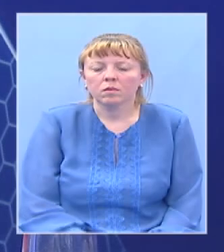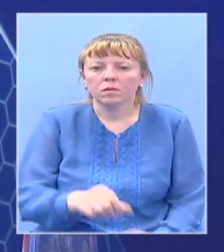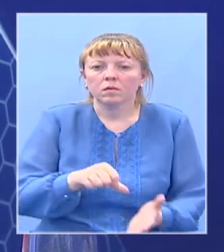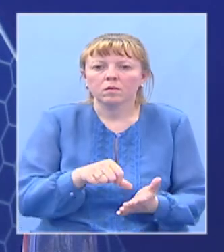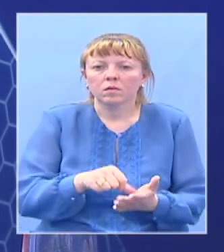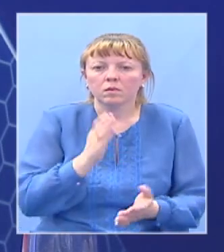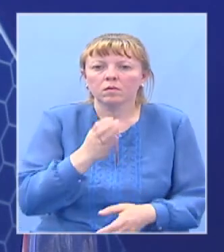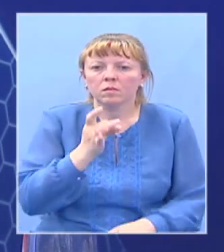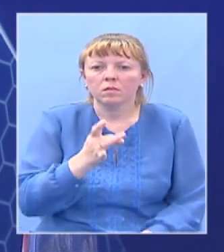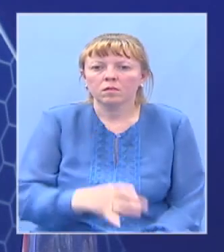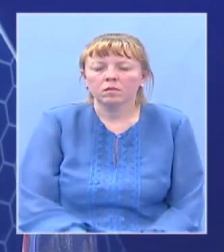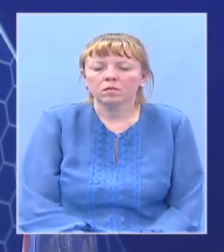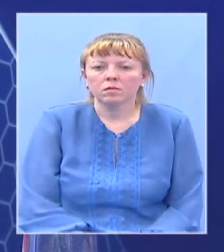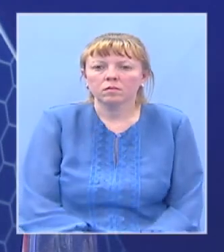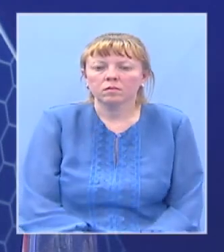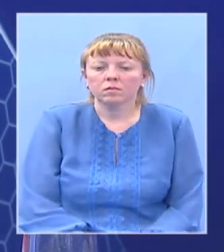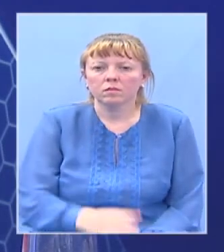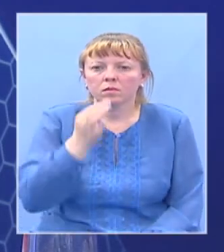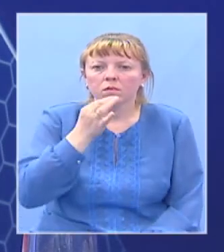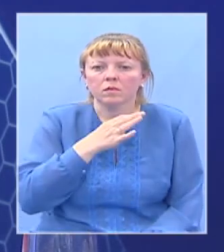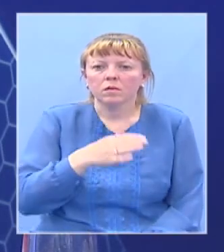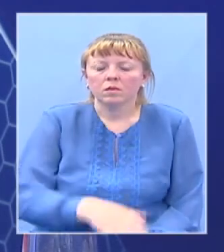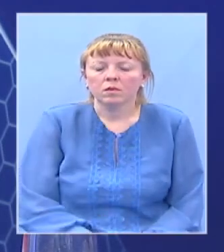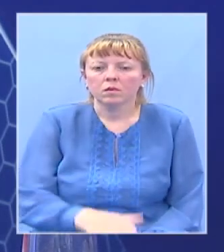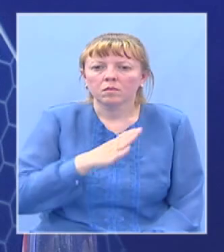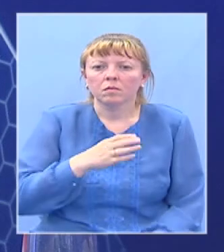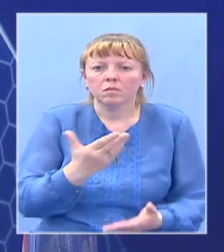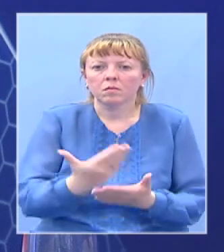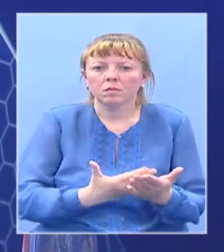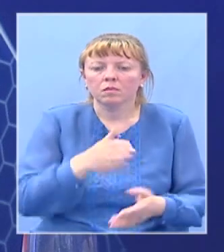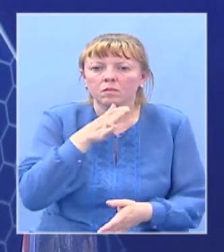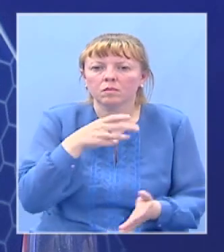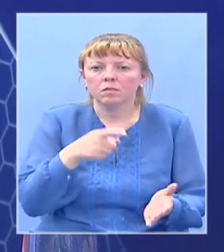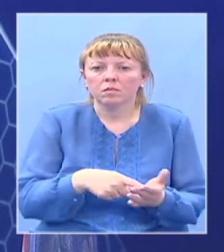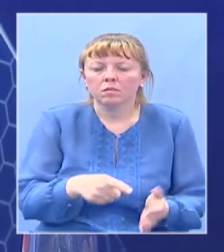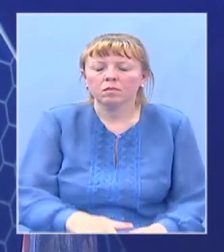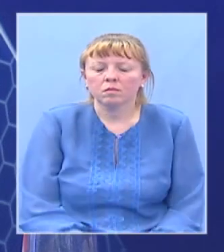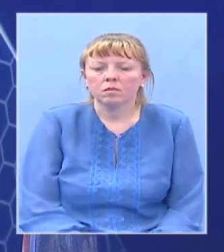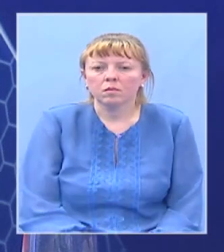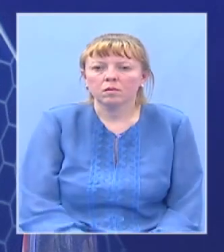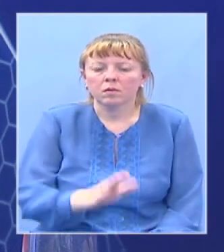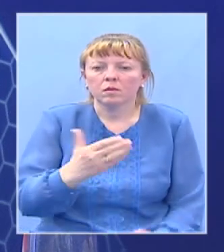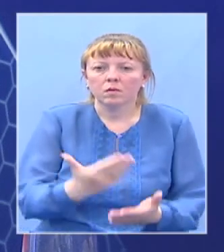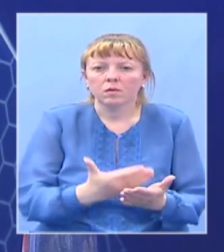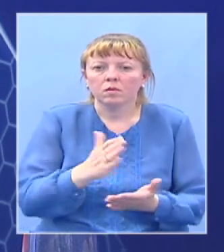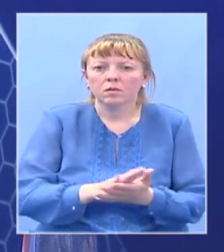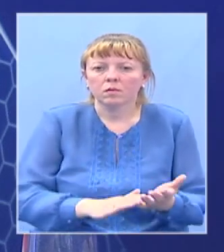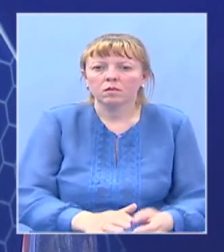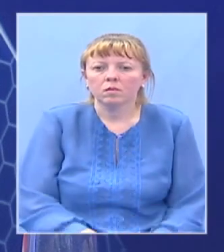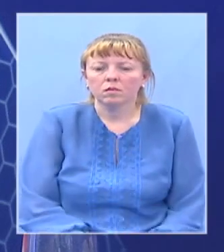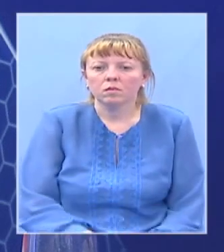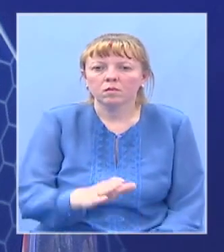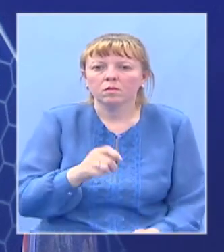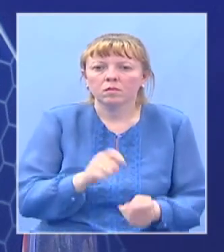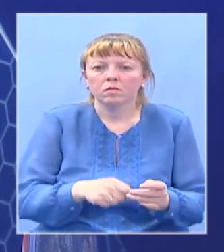прямом эфире Напоминаю телезрителям что это была передача Время вашего вопроса наша программа продолжается не